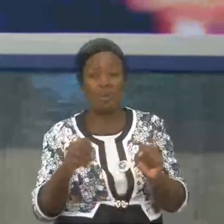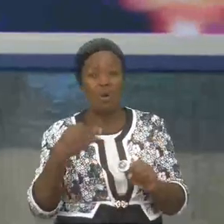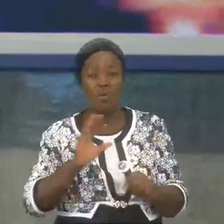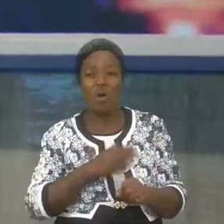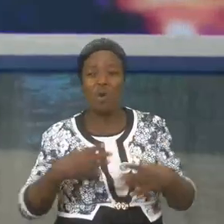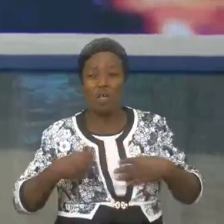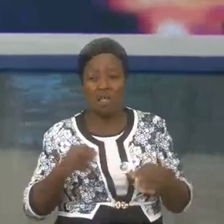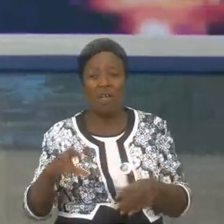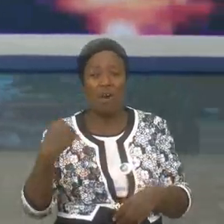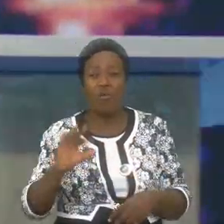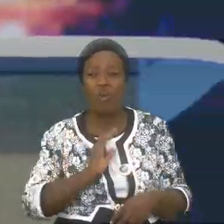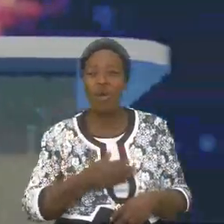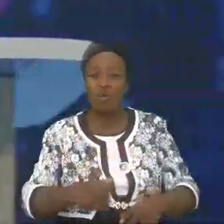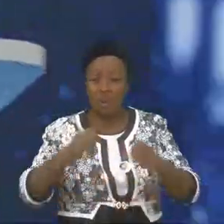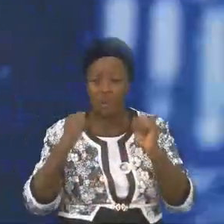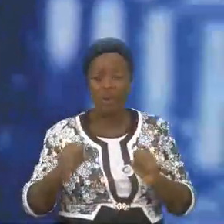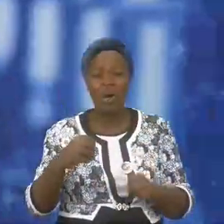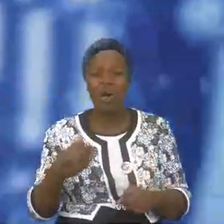notre domination,